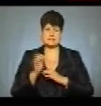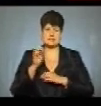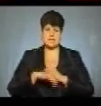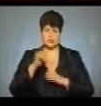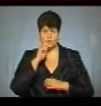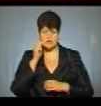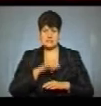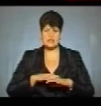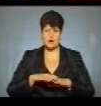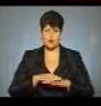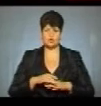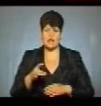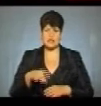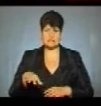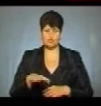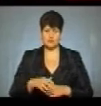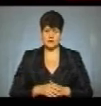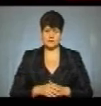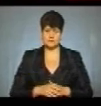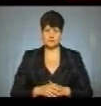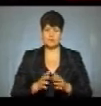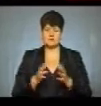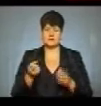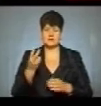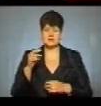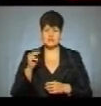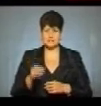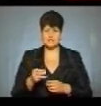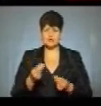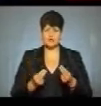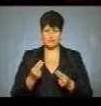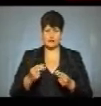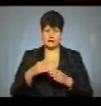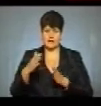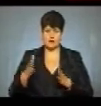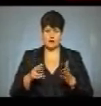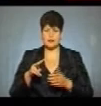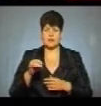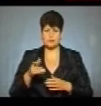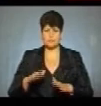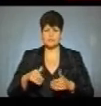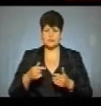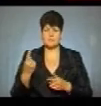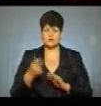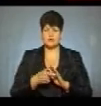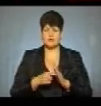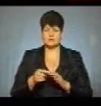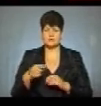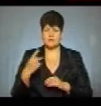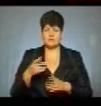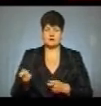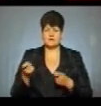Республіки. Понад 12 тисяч ігрових наборів «Лего» передали першокласникам Тернопільщини. Їх привезли